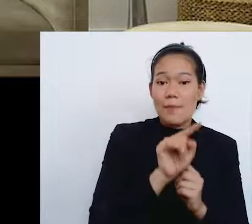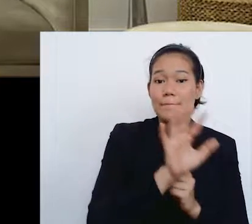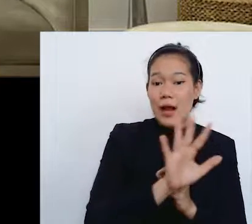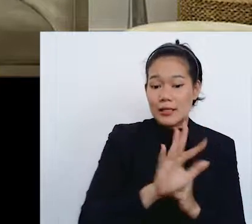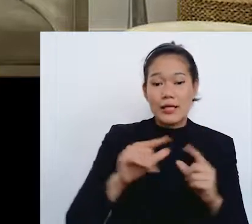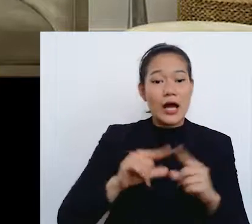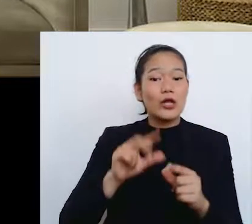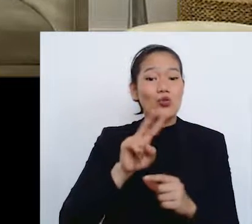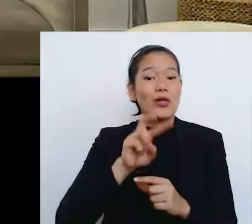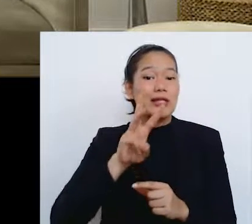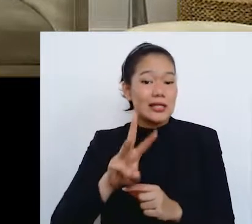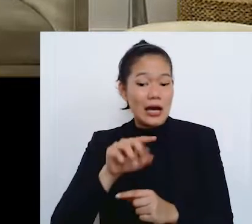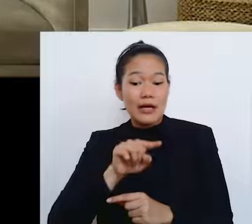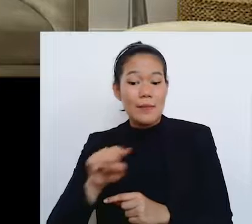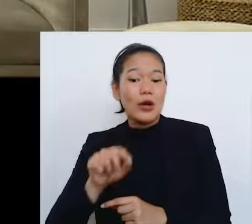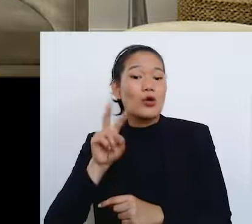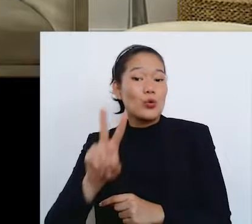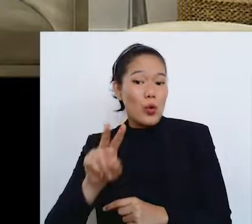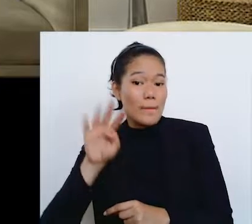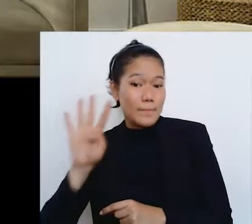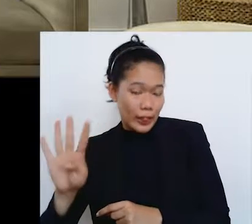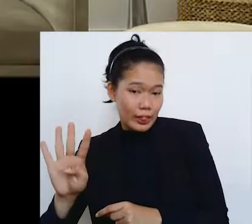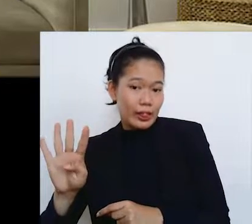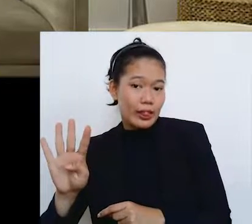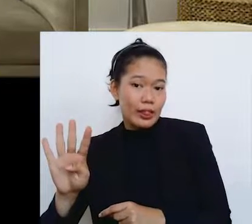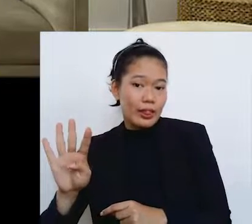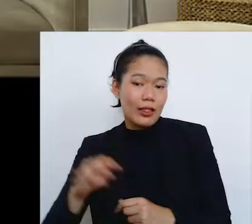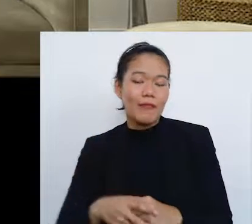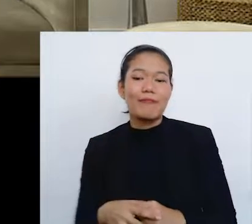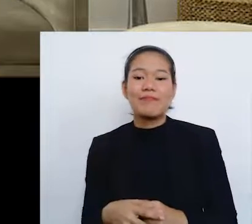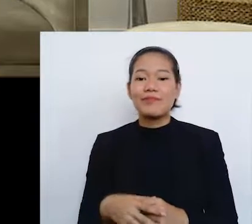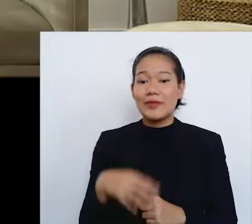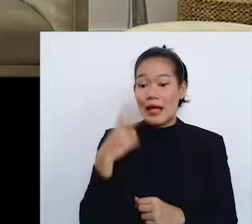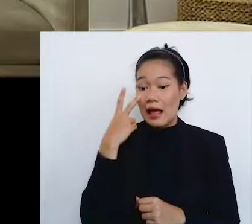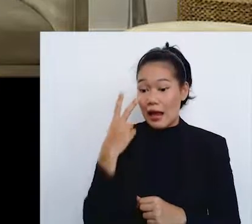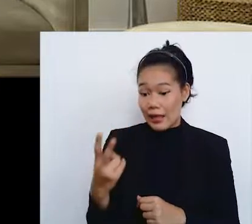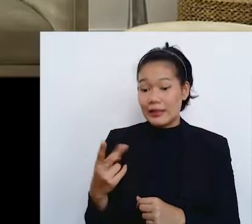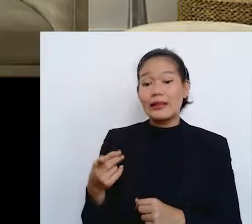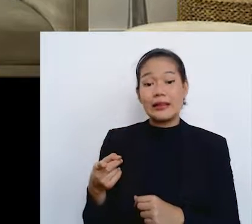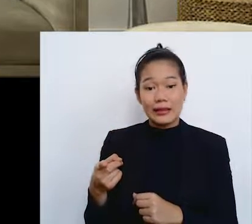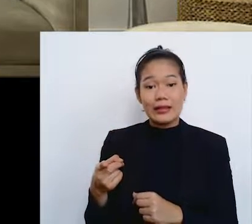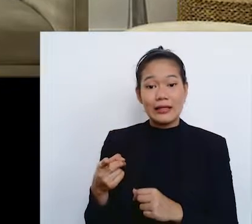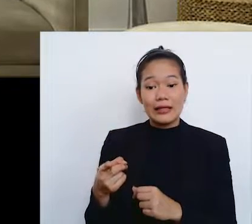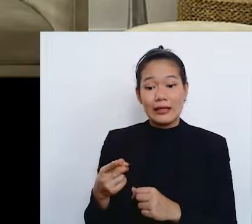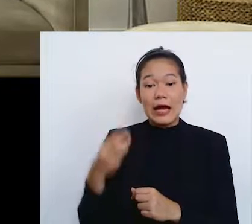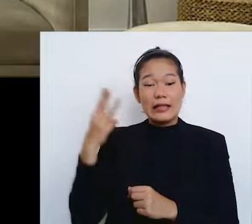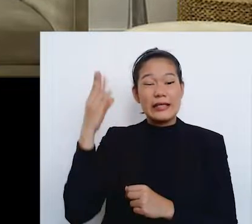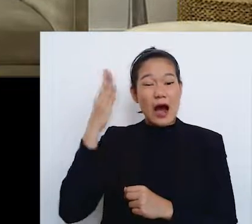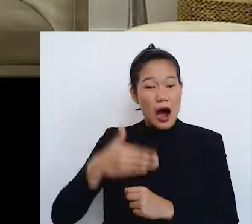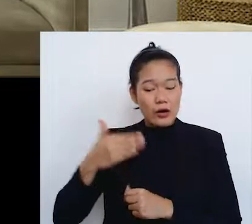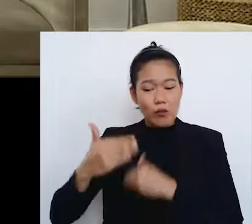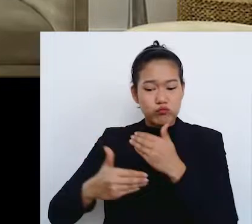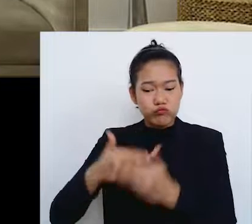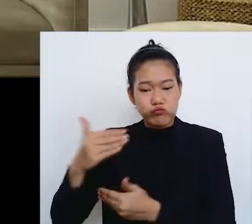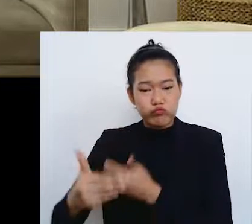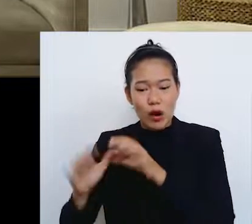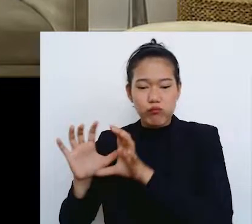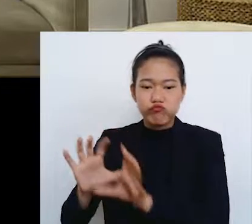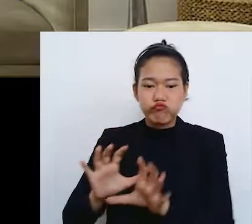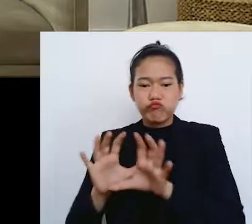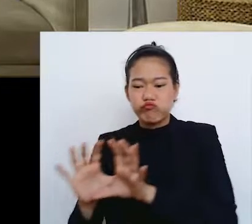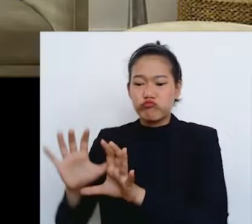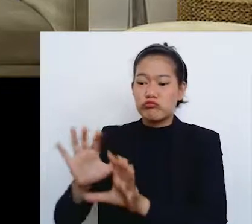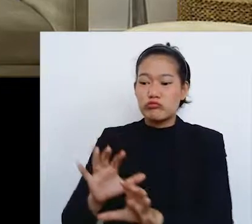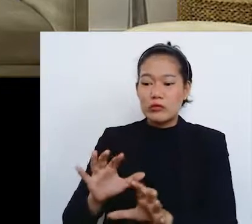15 ayat 23 hingga ayat yang ke-24. Di dalam perjalanan 3 hari